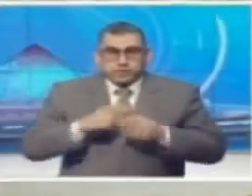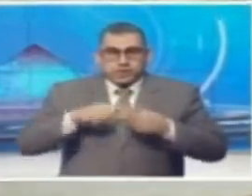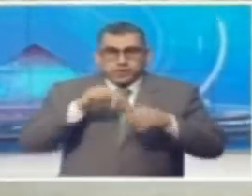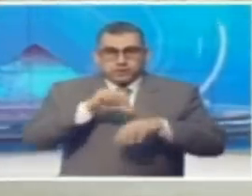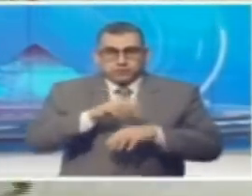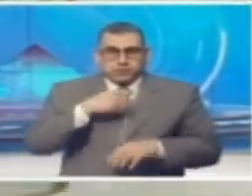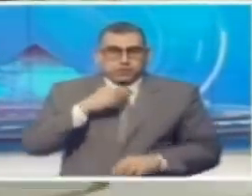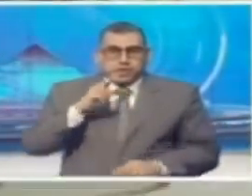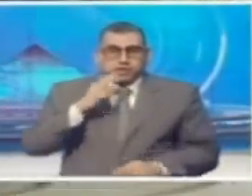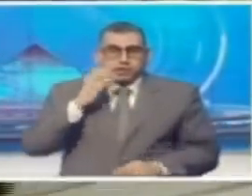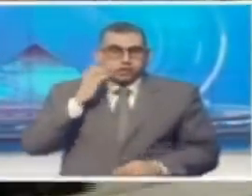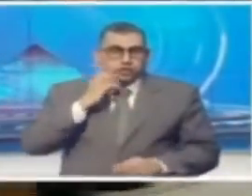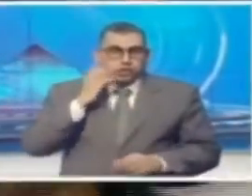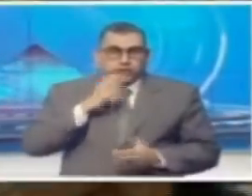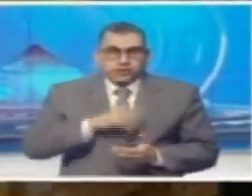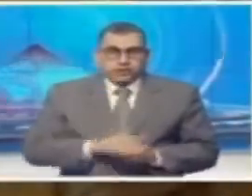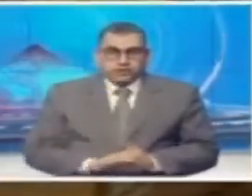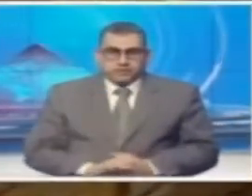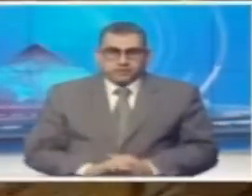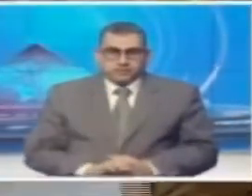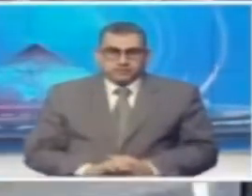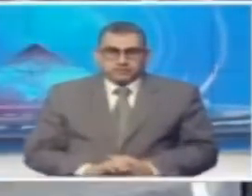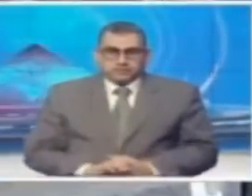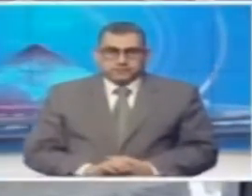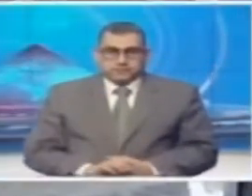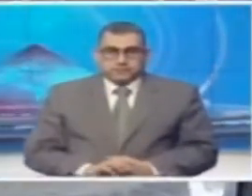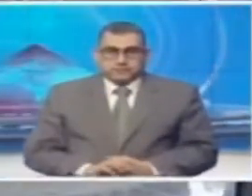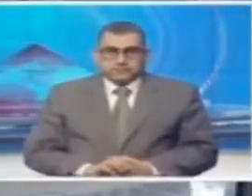الانتقالي لدولة تشاد.